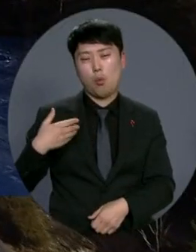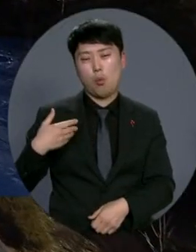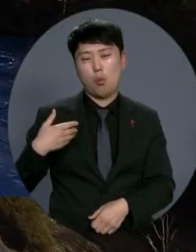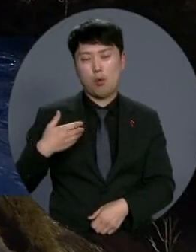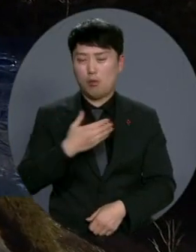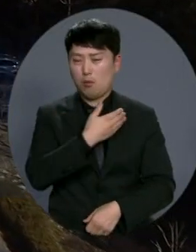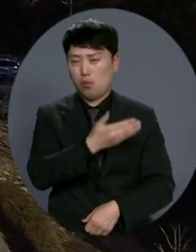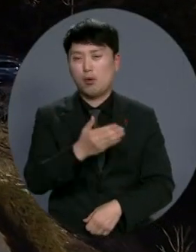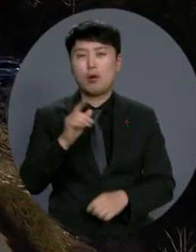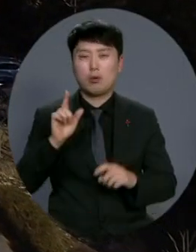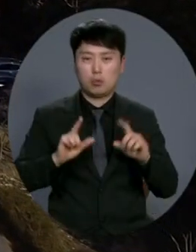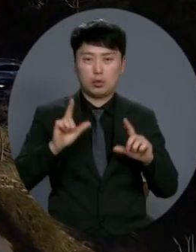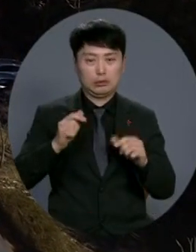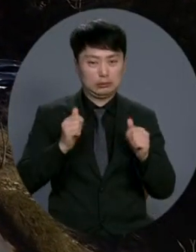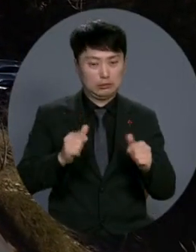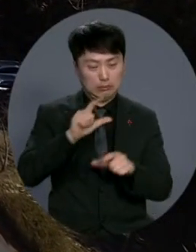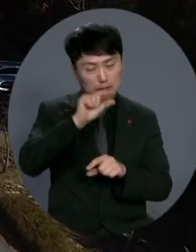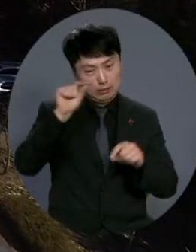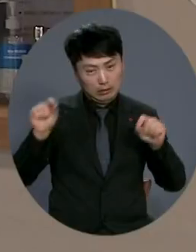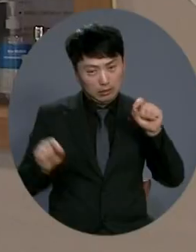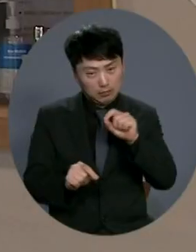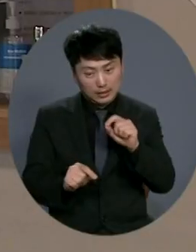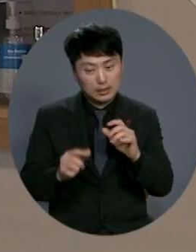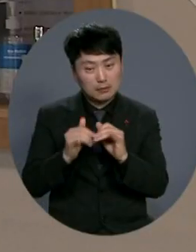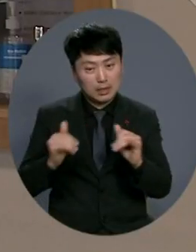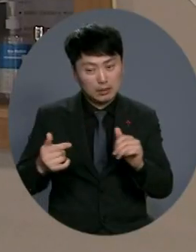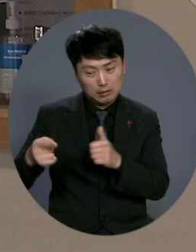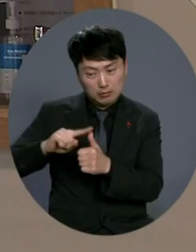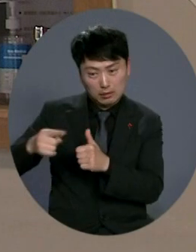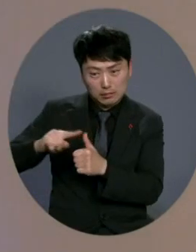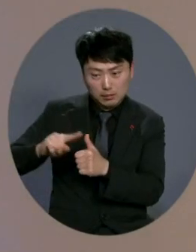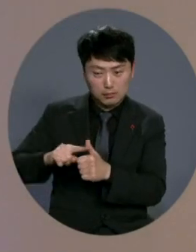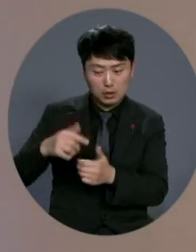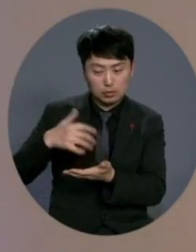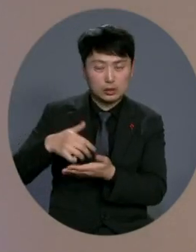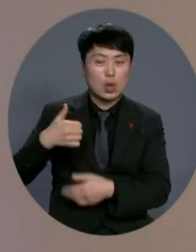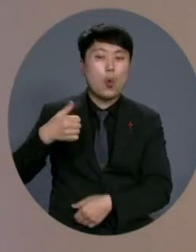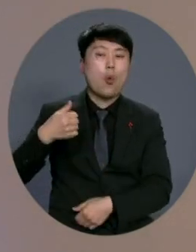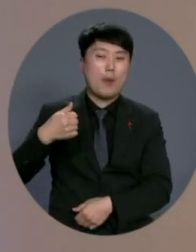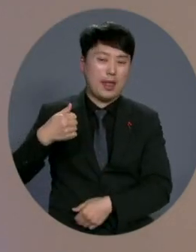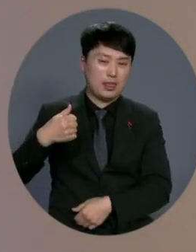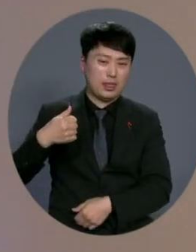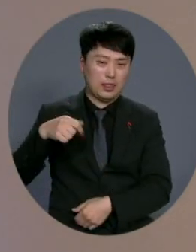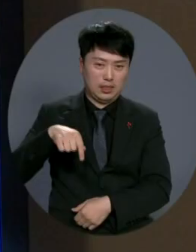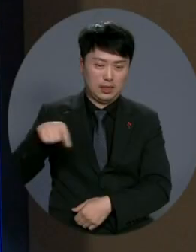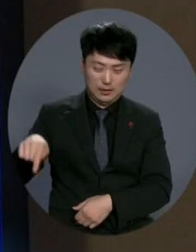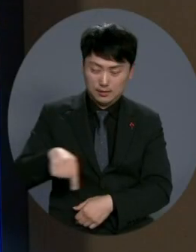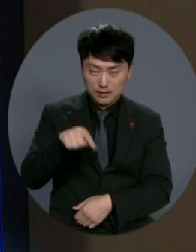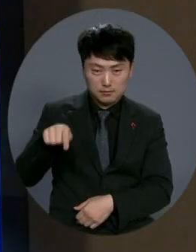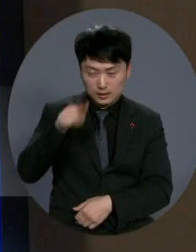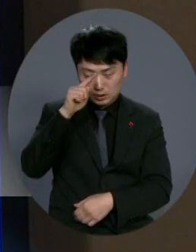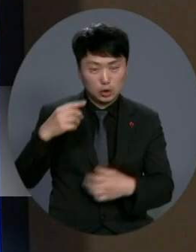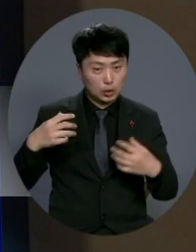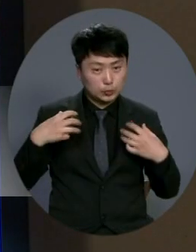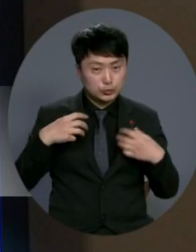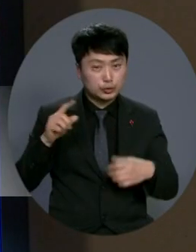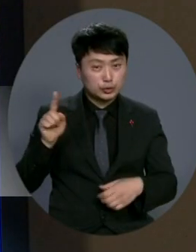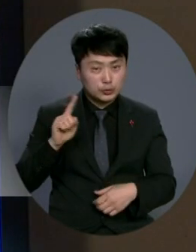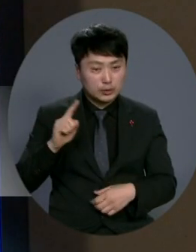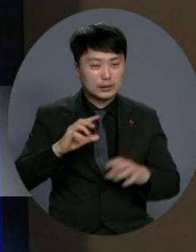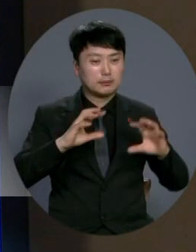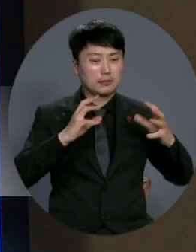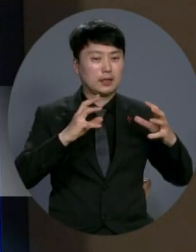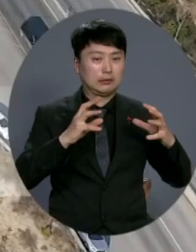척하고. 재판이 길어지면서 참여 시민은 5만 명으로 크게 늘었습니다. 하지만 정부는 국가의